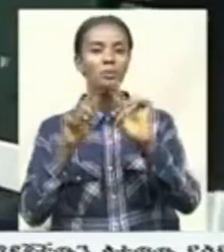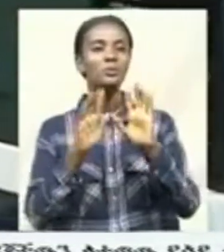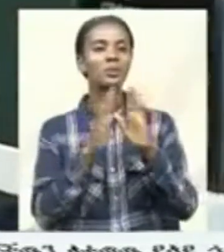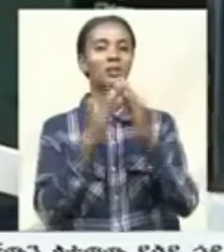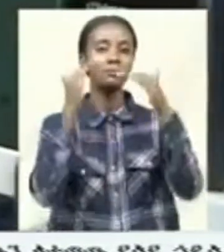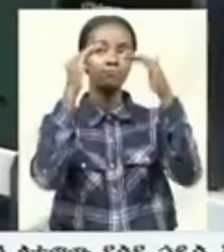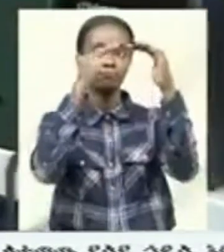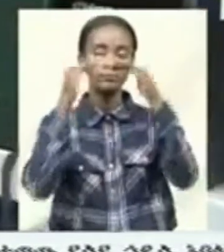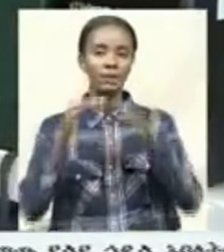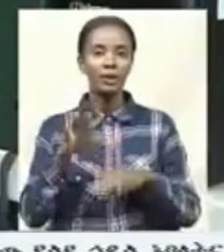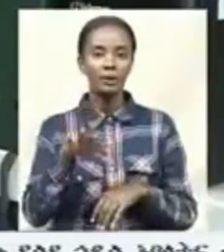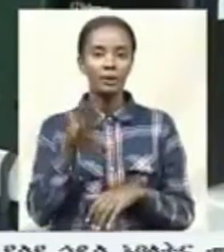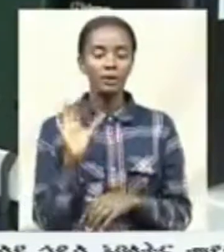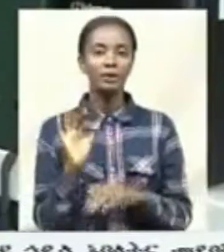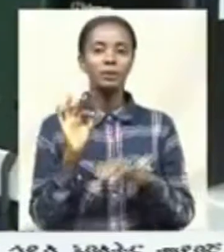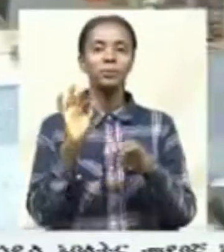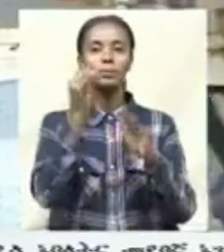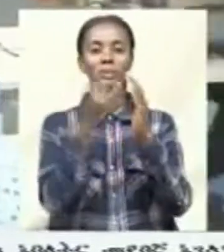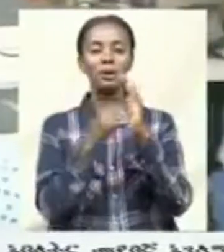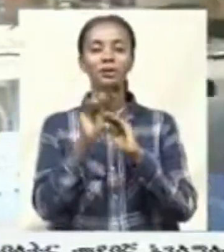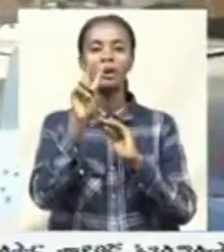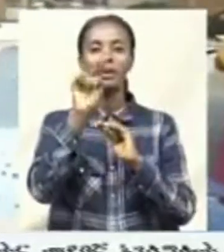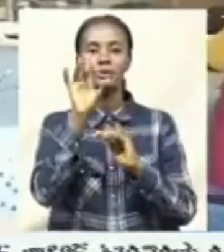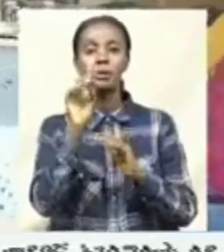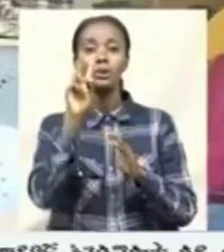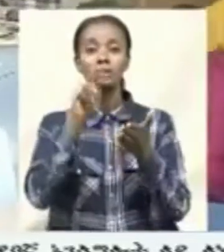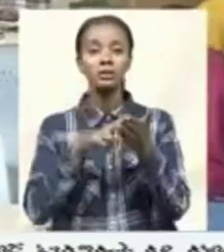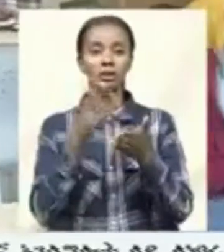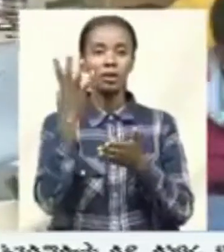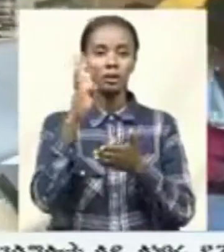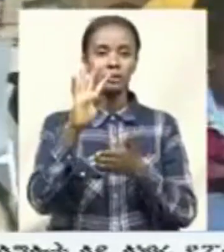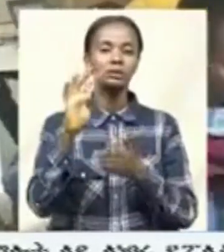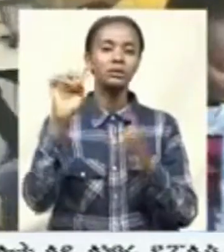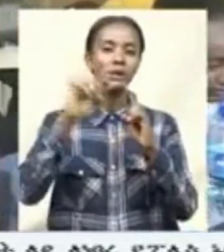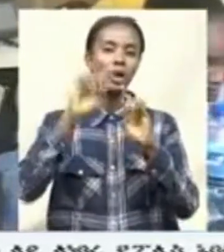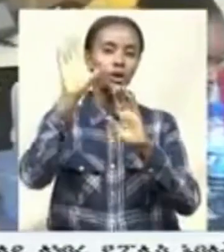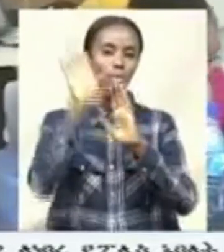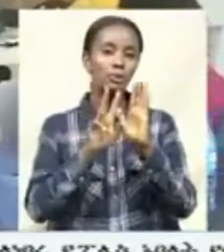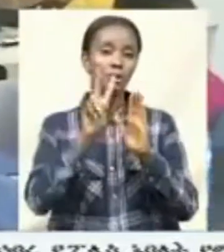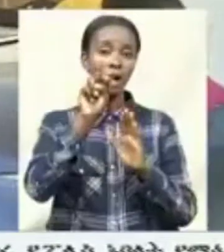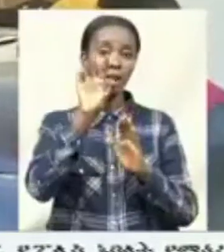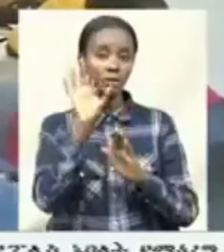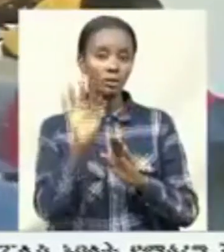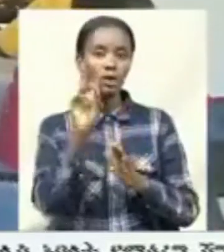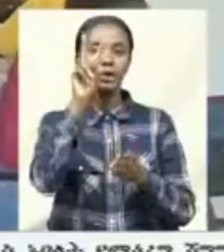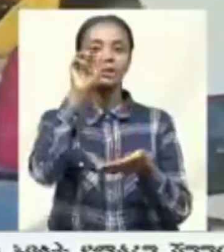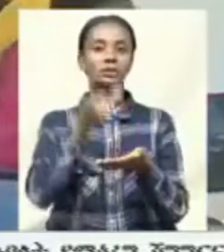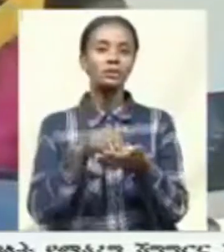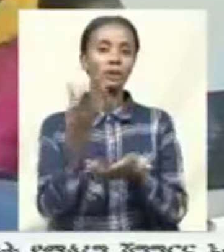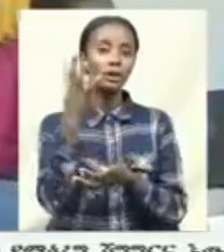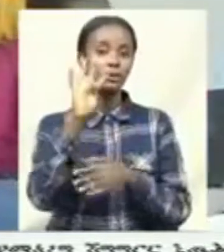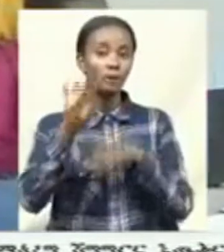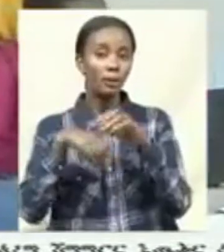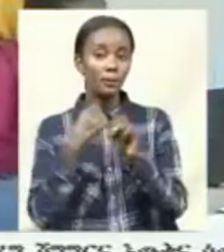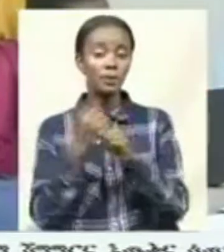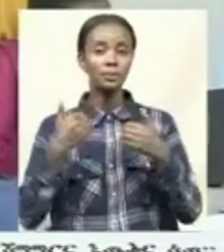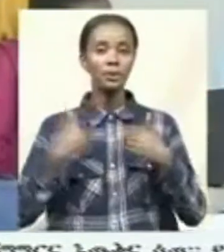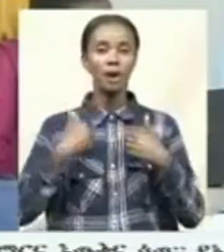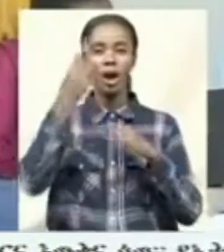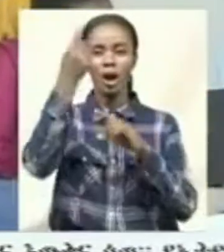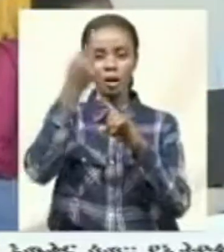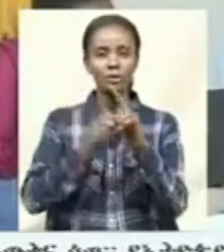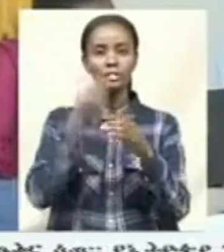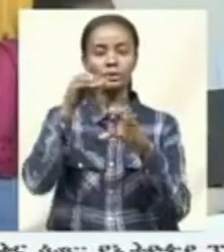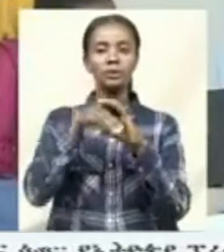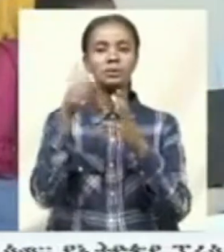የተደራጀ ይገኛል። ከሚያዝያ 28 ቀን 2014 ዓ.ም እስከ ግንቦት 29 ቀን 2014 ዓ.ም ባለው በአንድ ወር ውስጥ